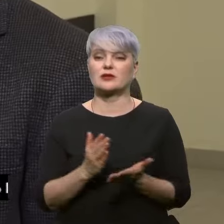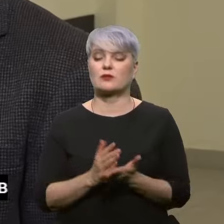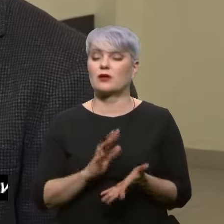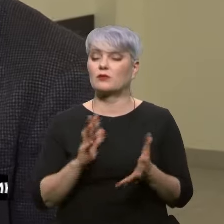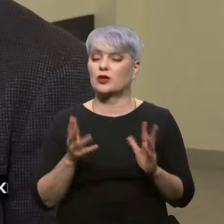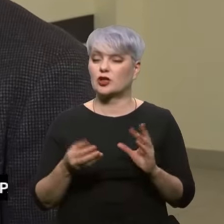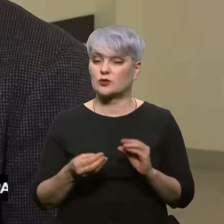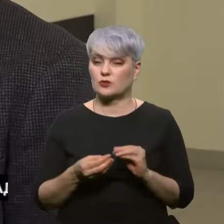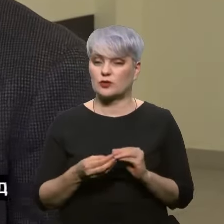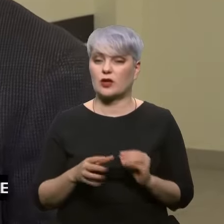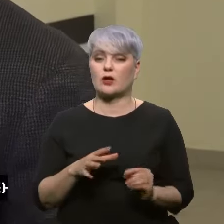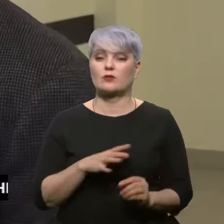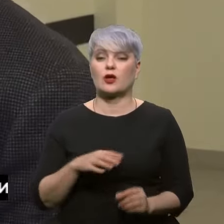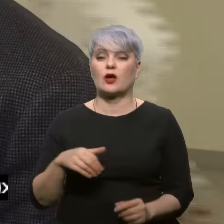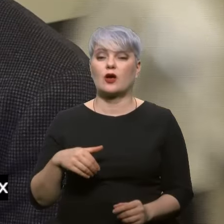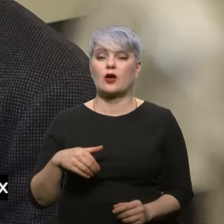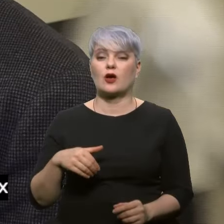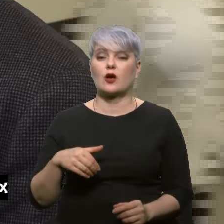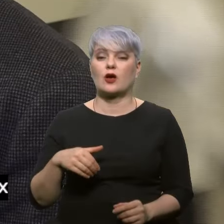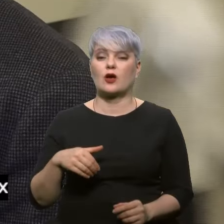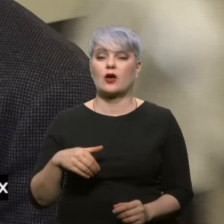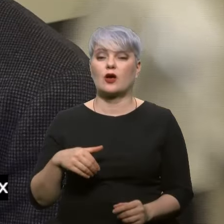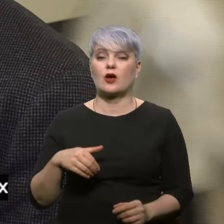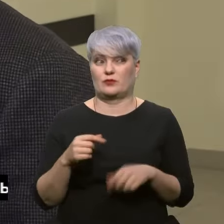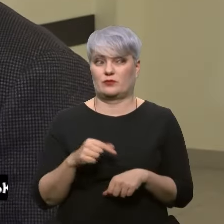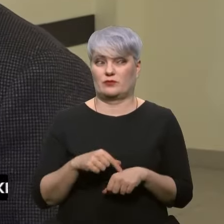коли була хоча б притомна сума